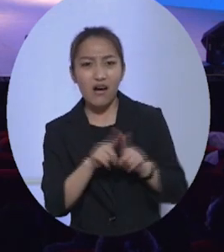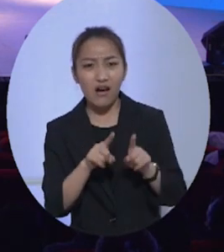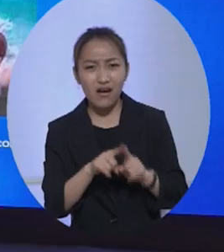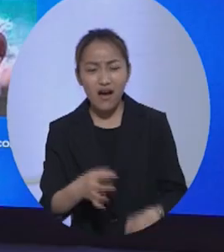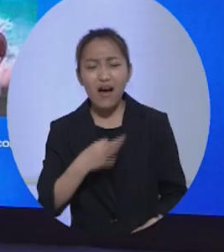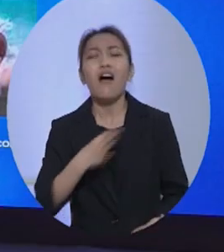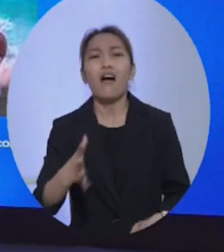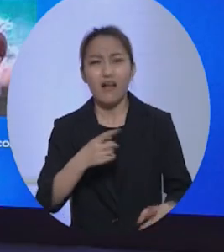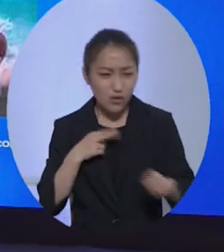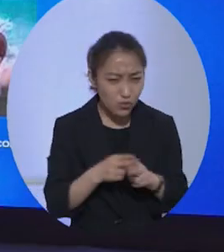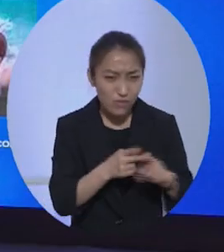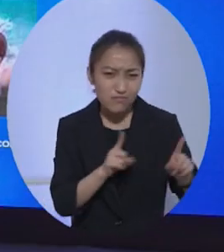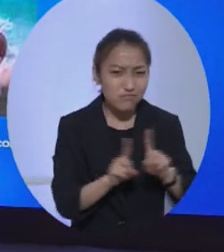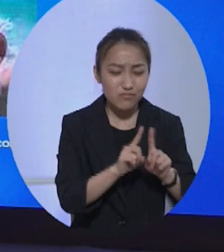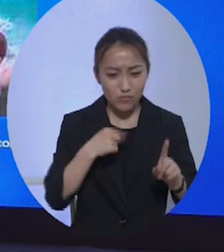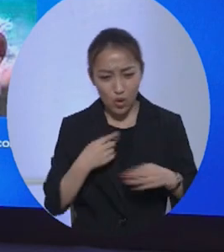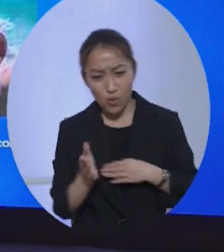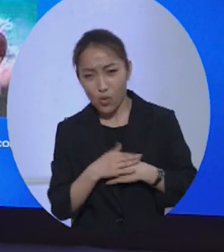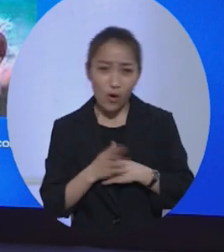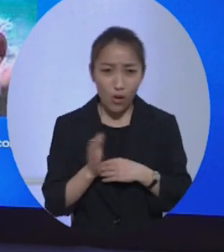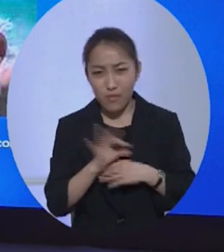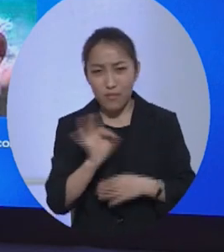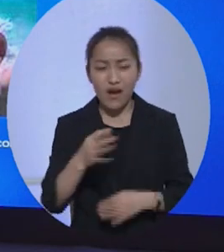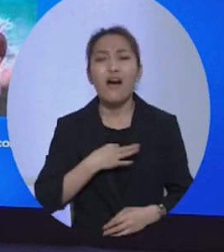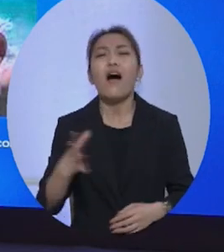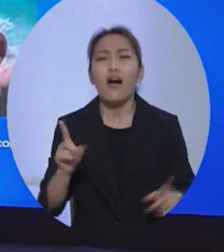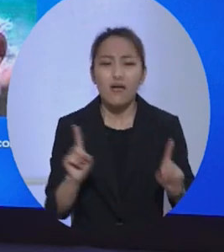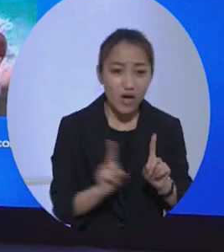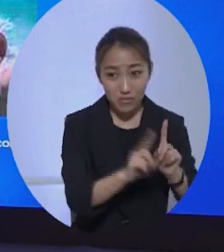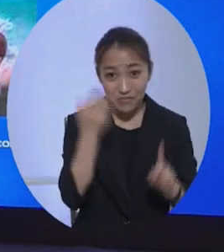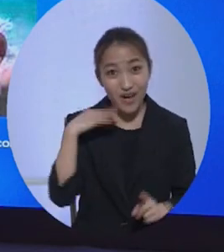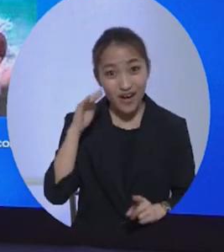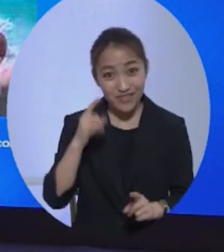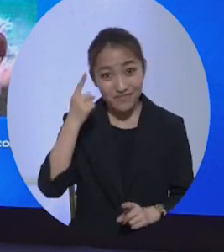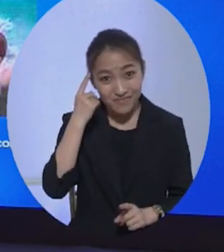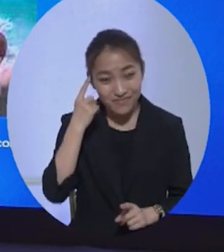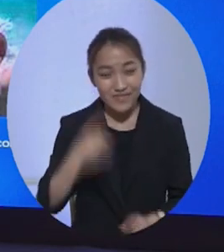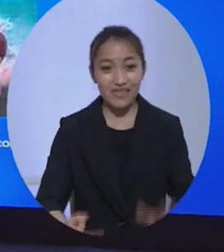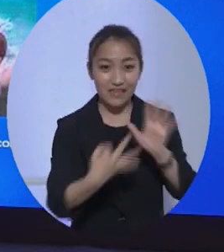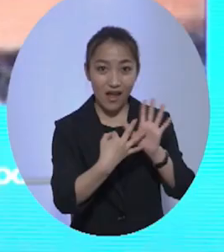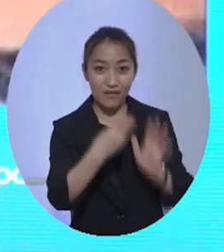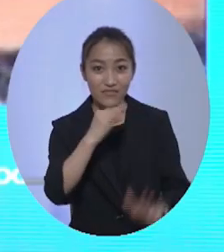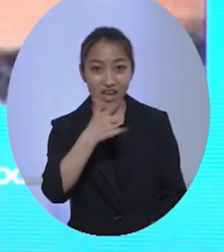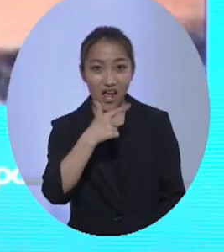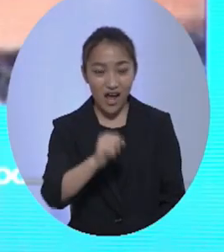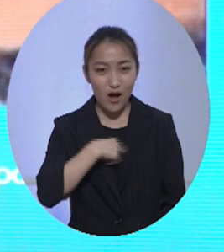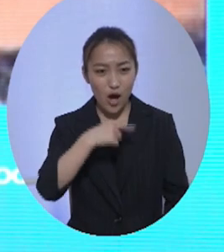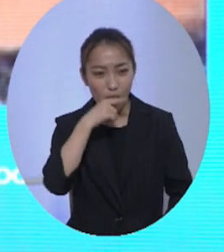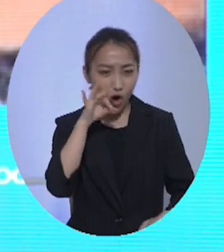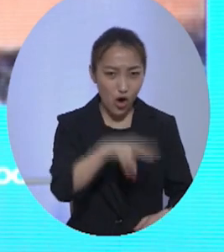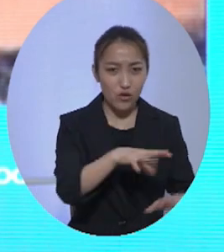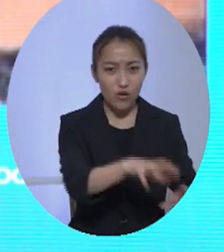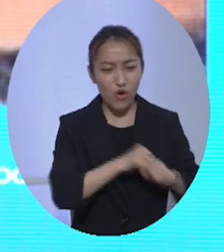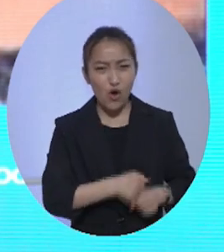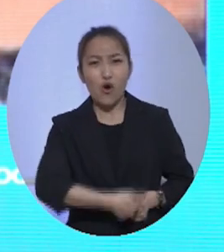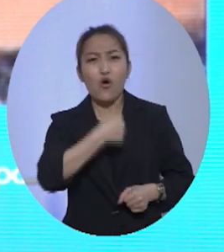юуг наагур тийм ээ. За ингээд бол одоо 8 шаргаа авчихлаа. 8 шаргаа авчихлаа. Одоо болж шít. За баярлалаа.